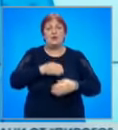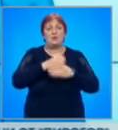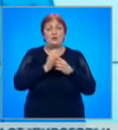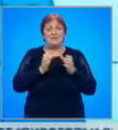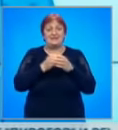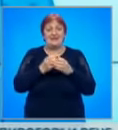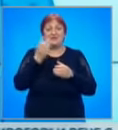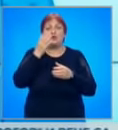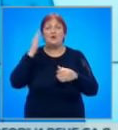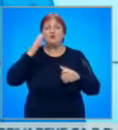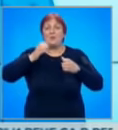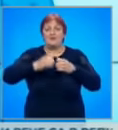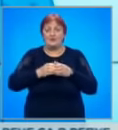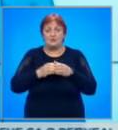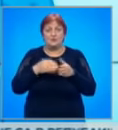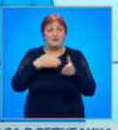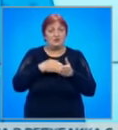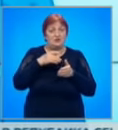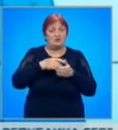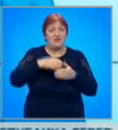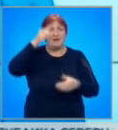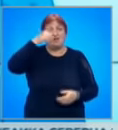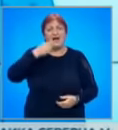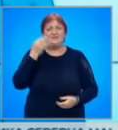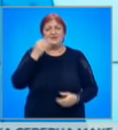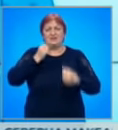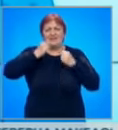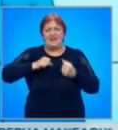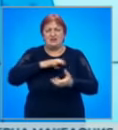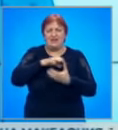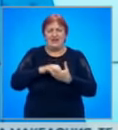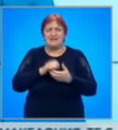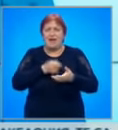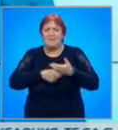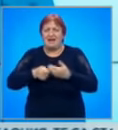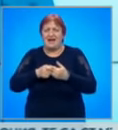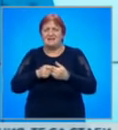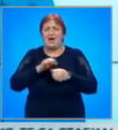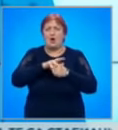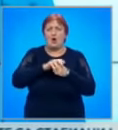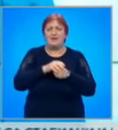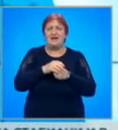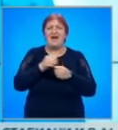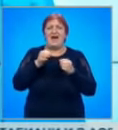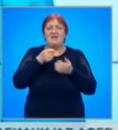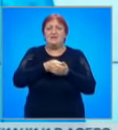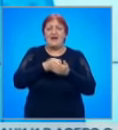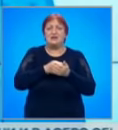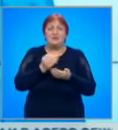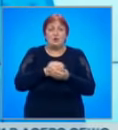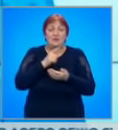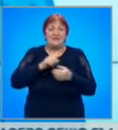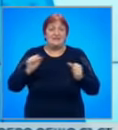подкрепи състава на новото правителство с мотив, че страната ни е в три тежки кризи – мигрантска, COVID и финансово-икономическа и трябва да се